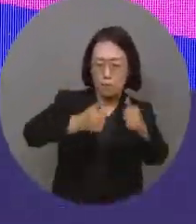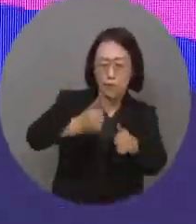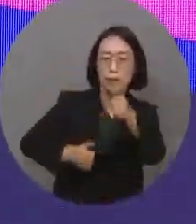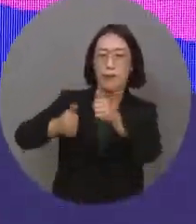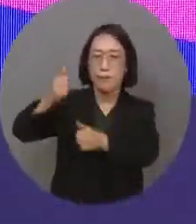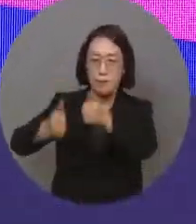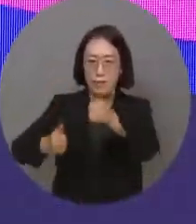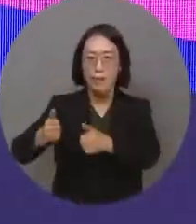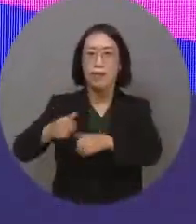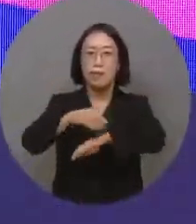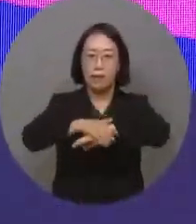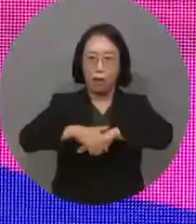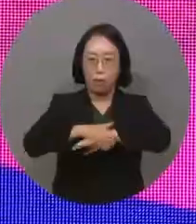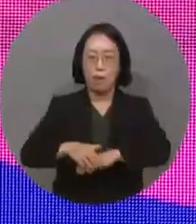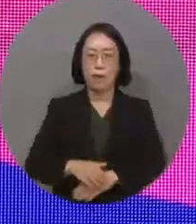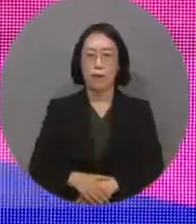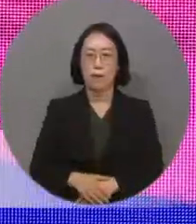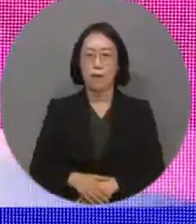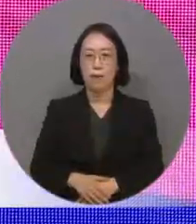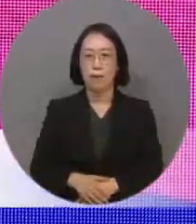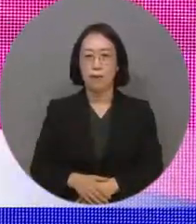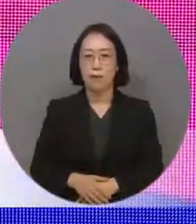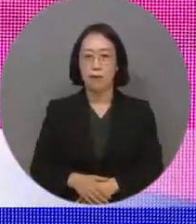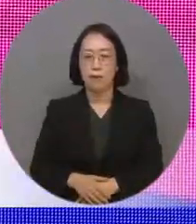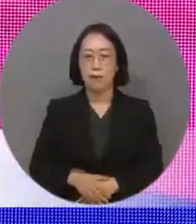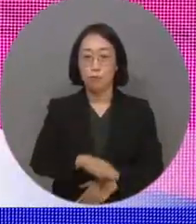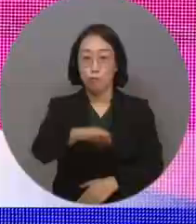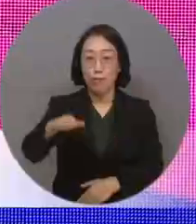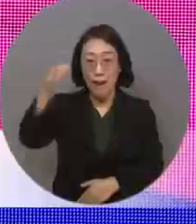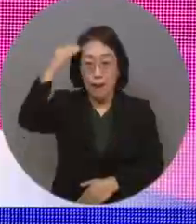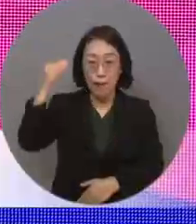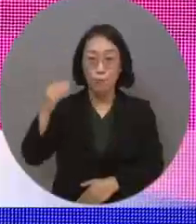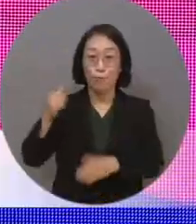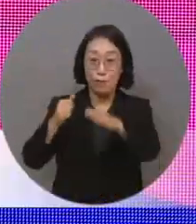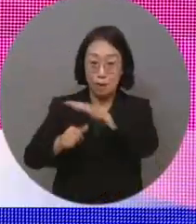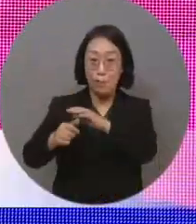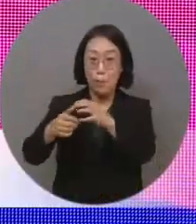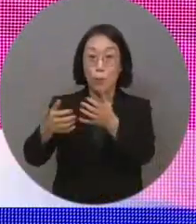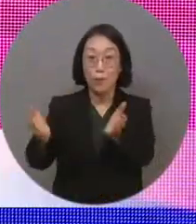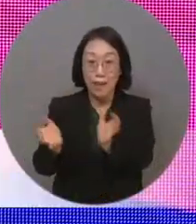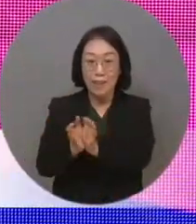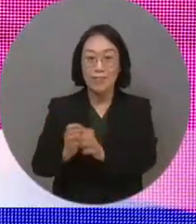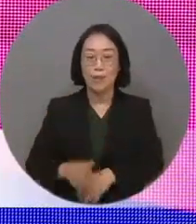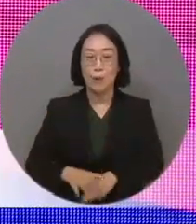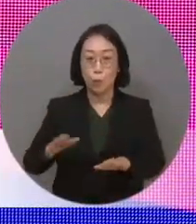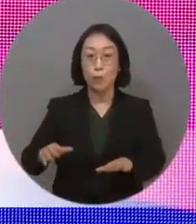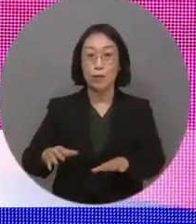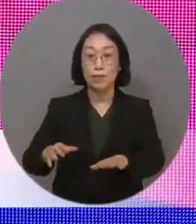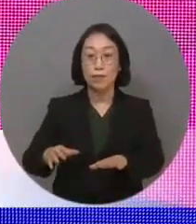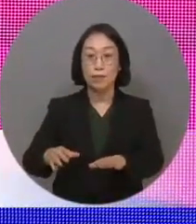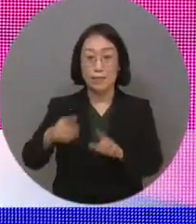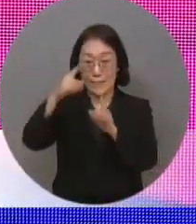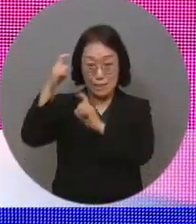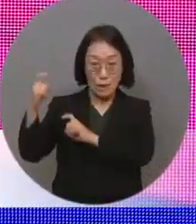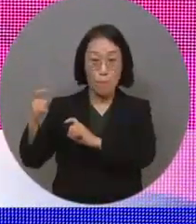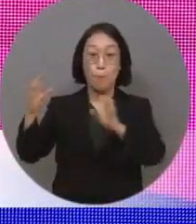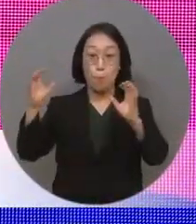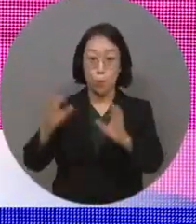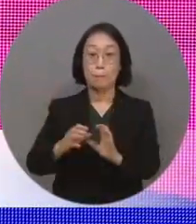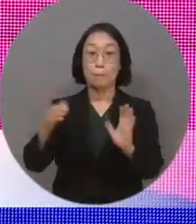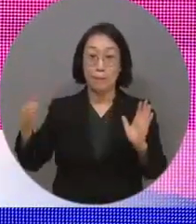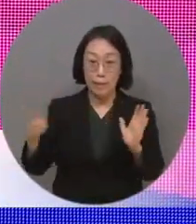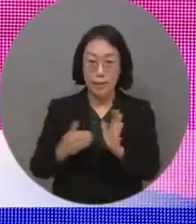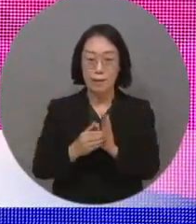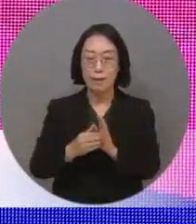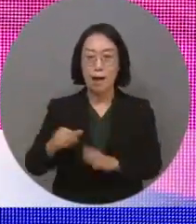펼칠 예정입니다. 우리 대한민국 국가대표 선수단은 오늘 결단식을 갖고